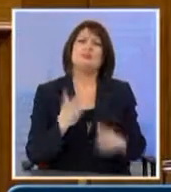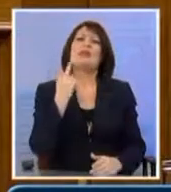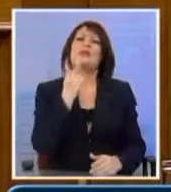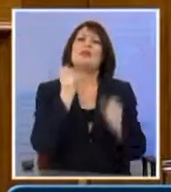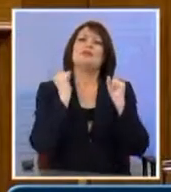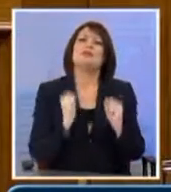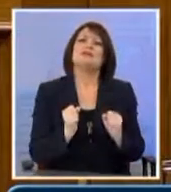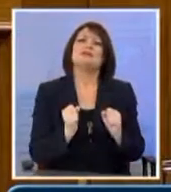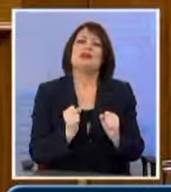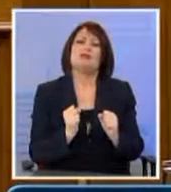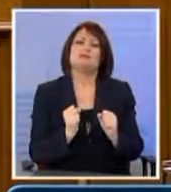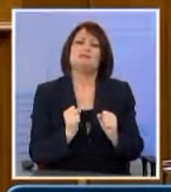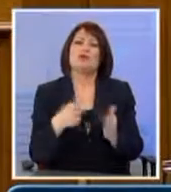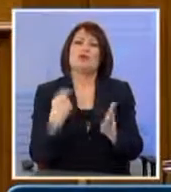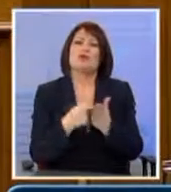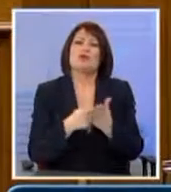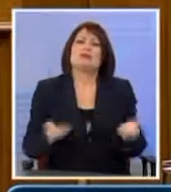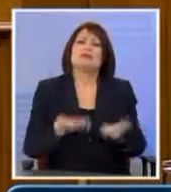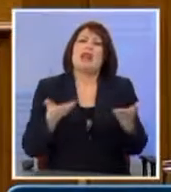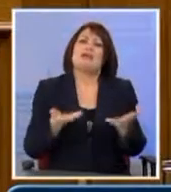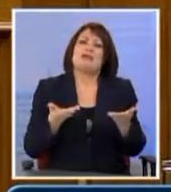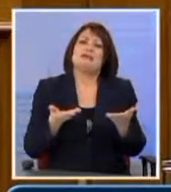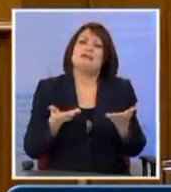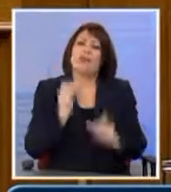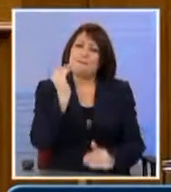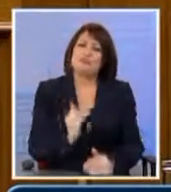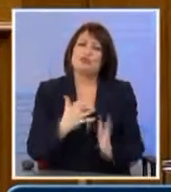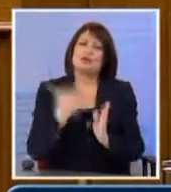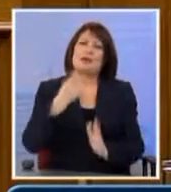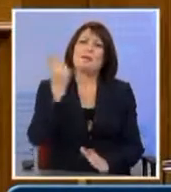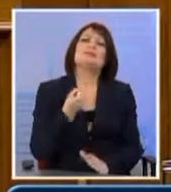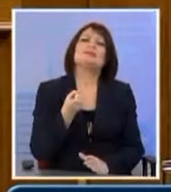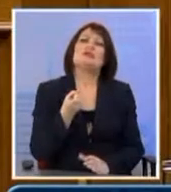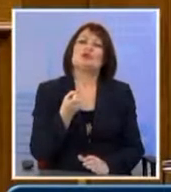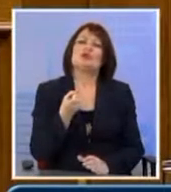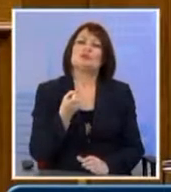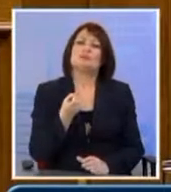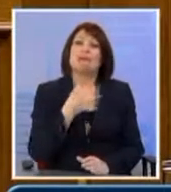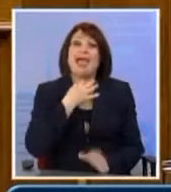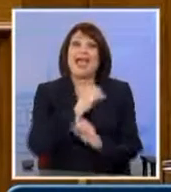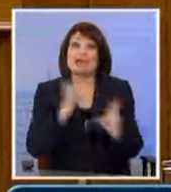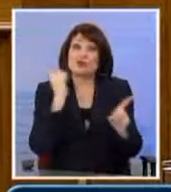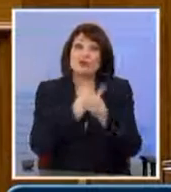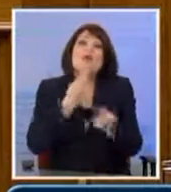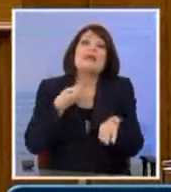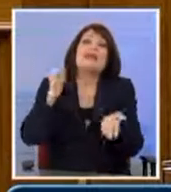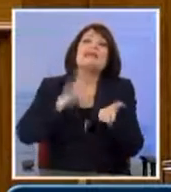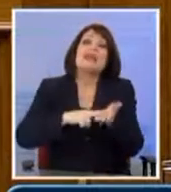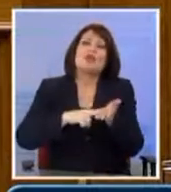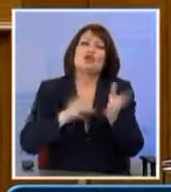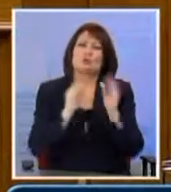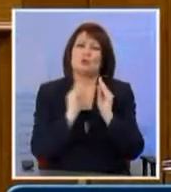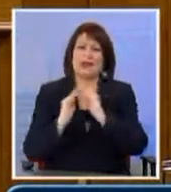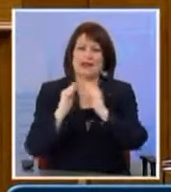βασικές στοχευμένες φορολογικές ελαμφρύνσεις. Τη μείωση κατά 15% στο έκτακτο ειδικό τέλος